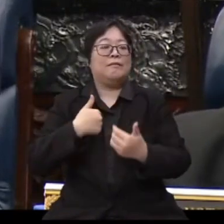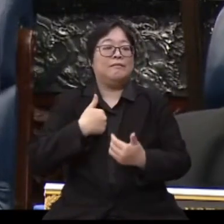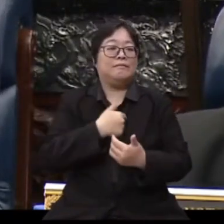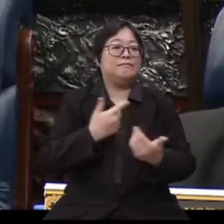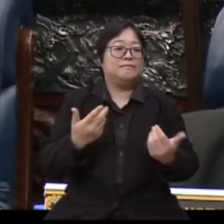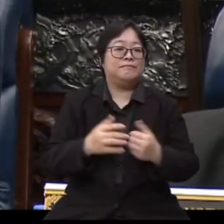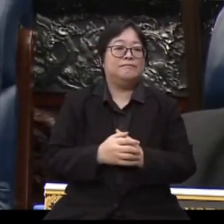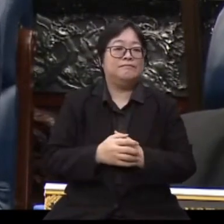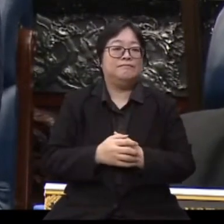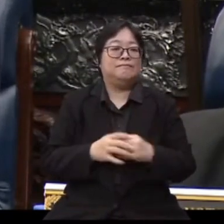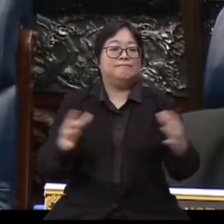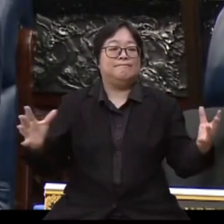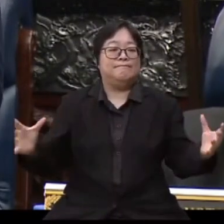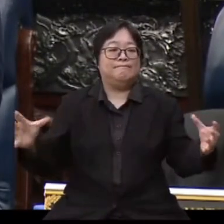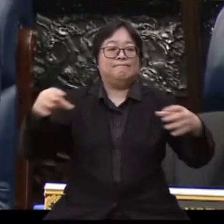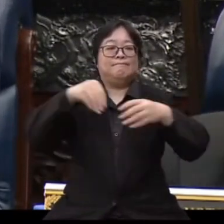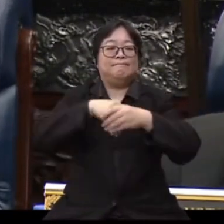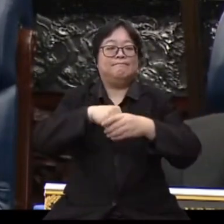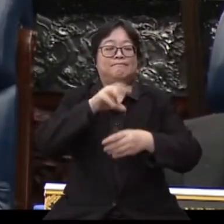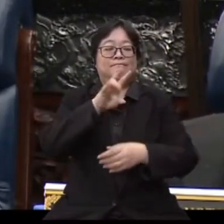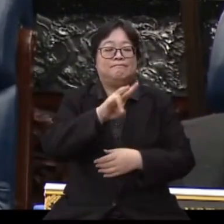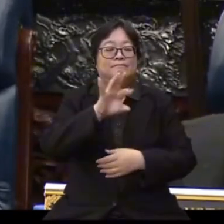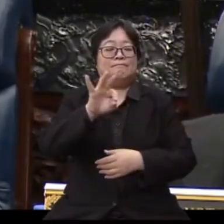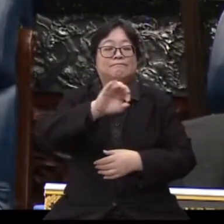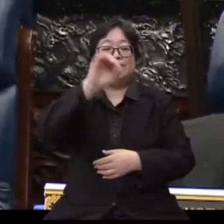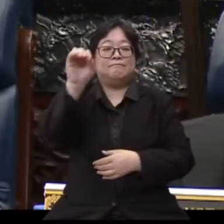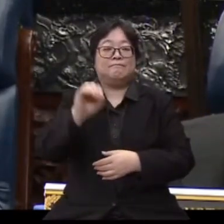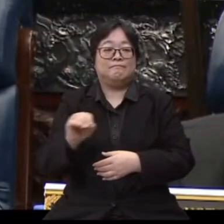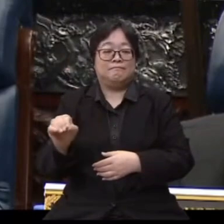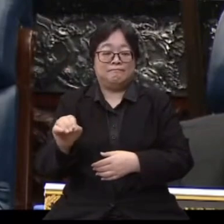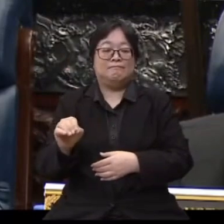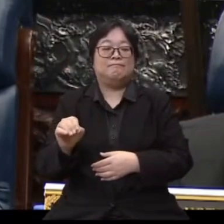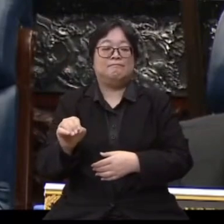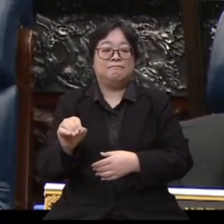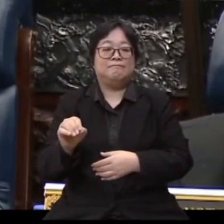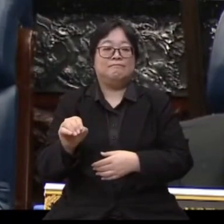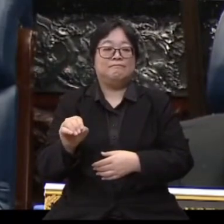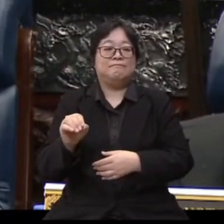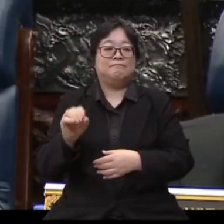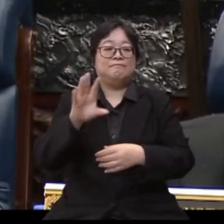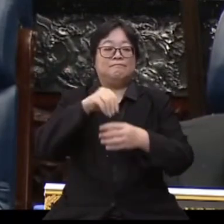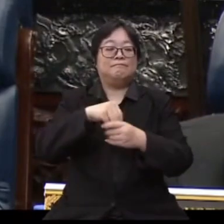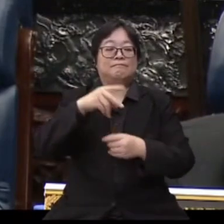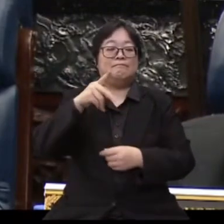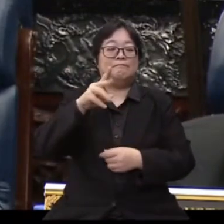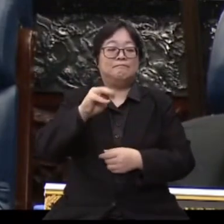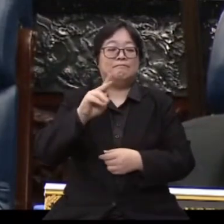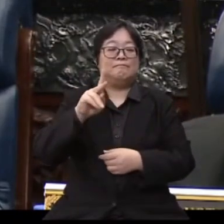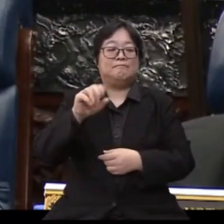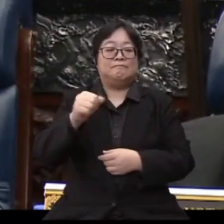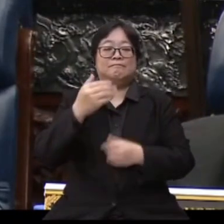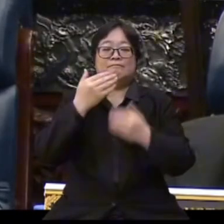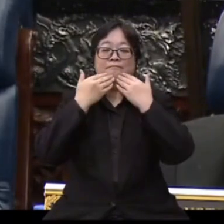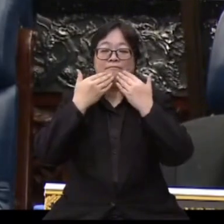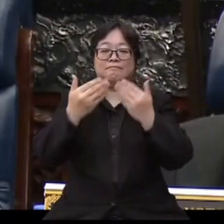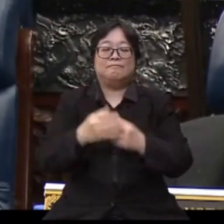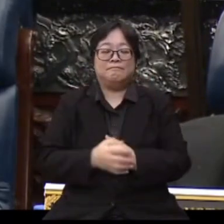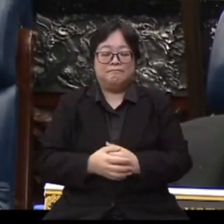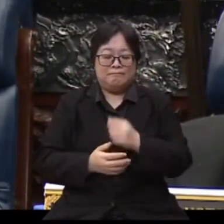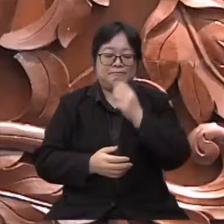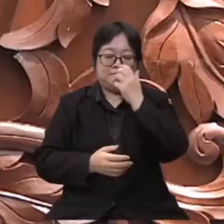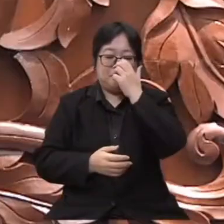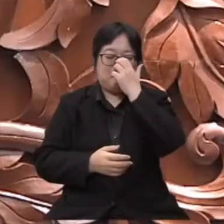kita menskalakan yang 79% daripada perindustrian mikro di negara ini. Terima kasih Puan Yang